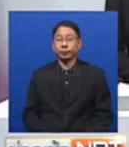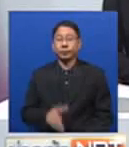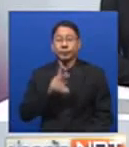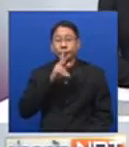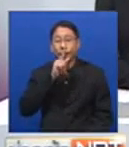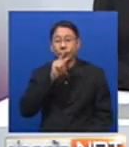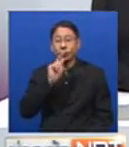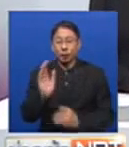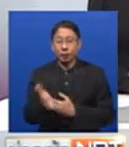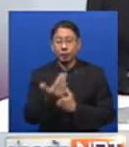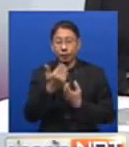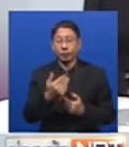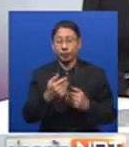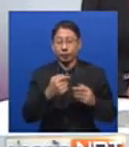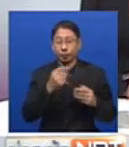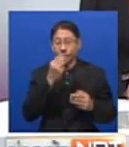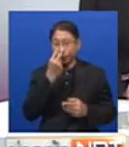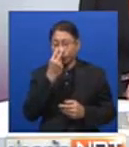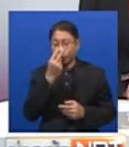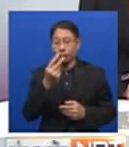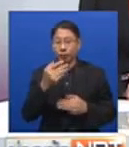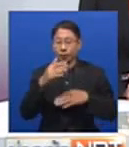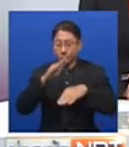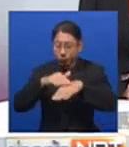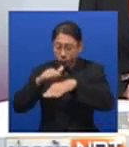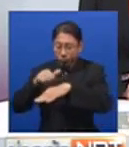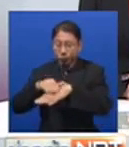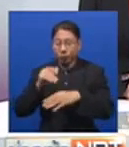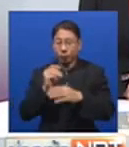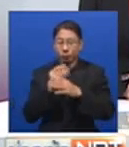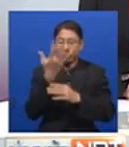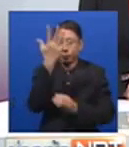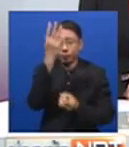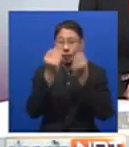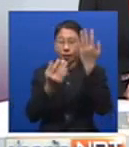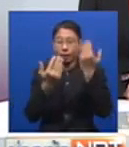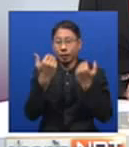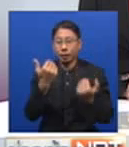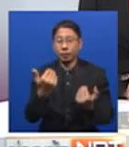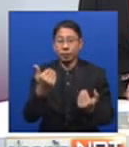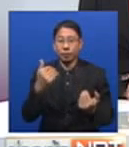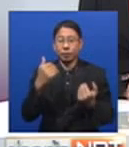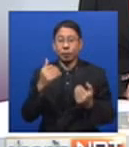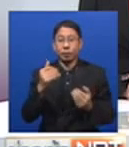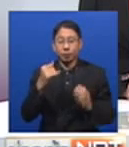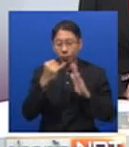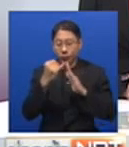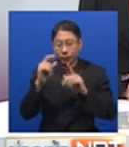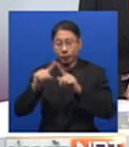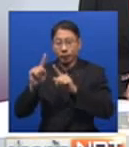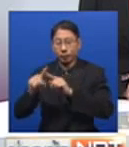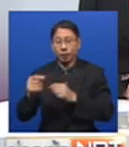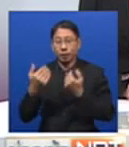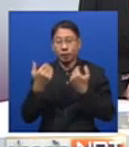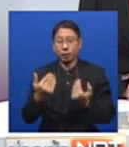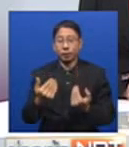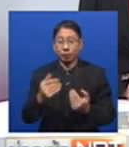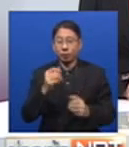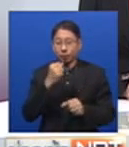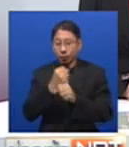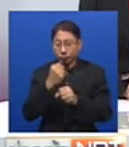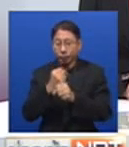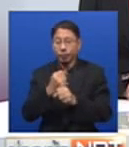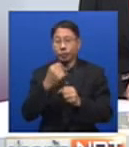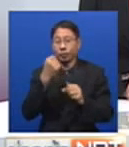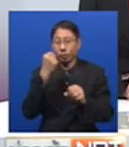เช้าช่วงนี้กลับมาดูยุทธการการทวงคืนผืนป่าของภาครัฐนะคะซึ่งหลายจังหวัดมีการเปิดตัวไปเมื่อวานนี้ค่ะซึ่งจะมีการดำเนินคดีกับ